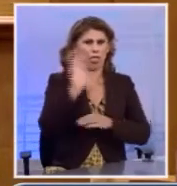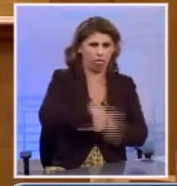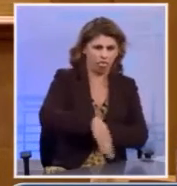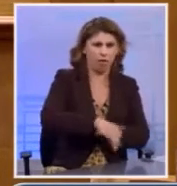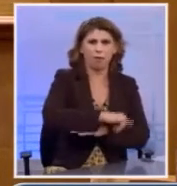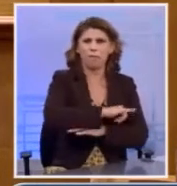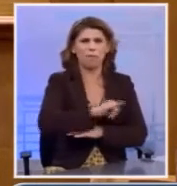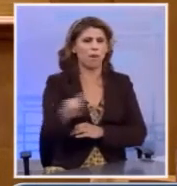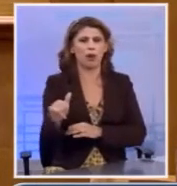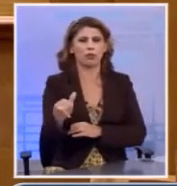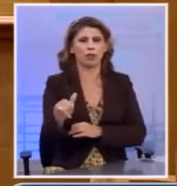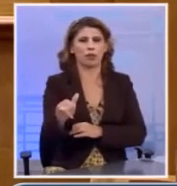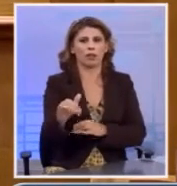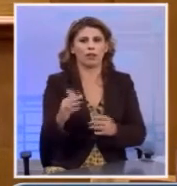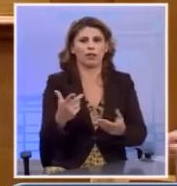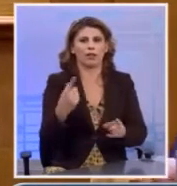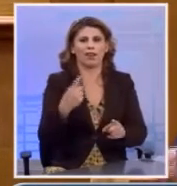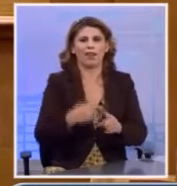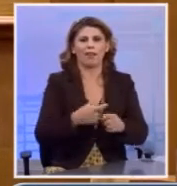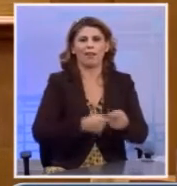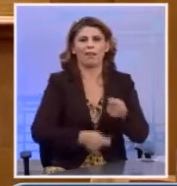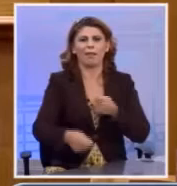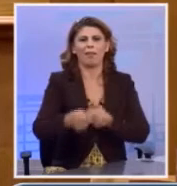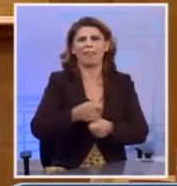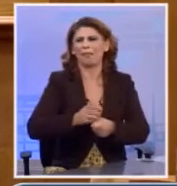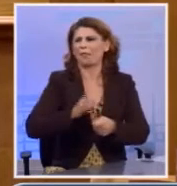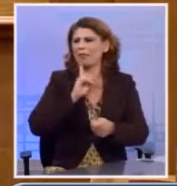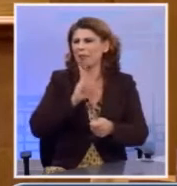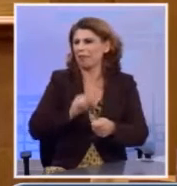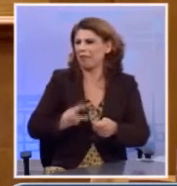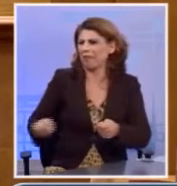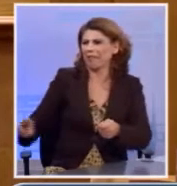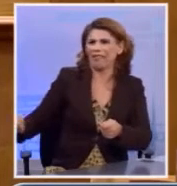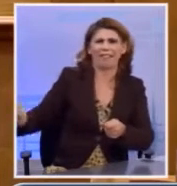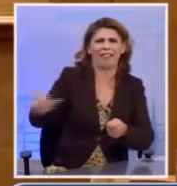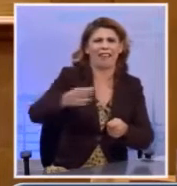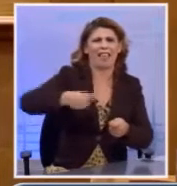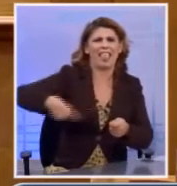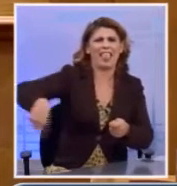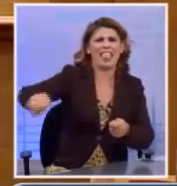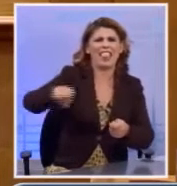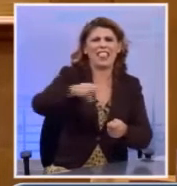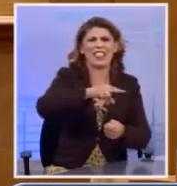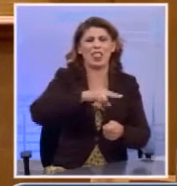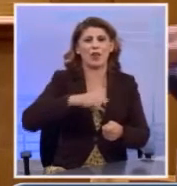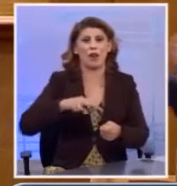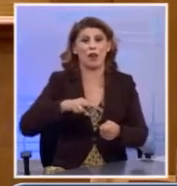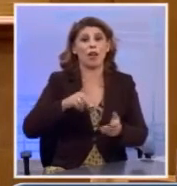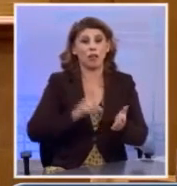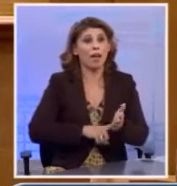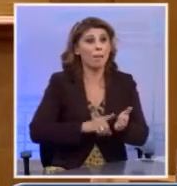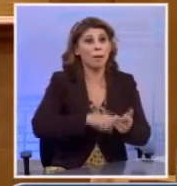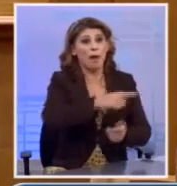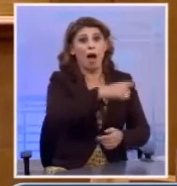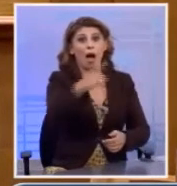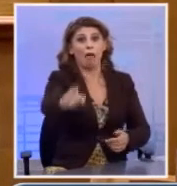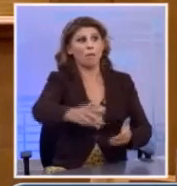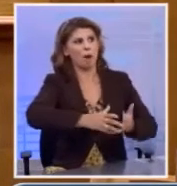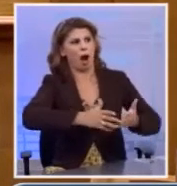άλλο από απλούς επιχειρηματίες σαν όλους τους άλλους, και πρέπει και αυτοί, όπως όλοι σε αυτόν τον